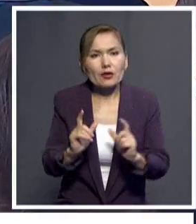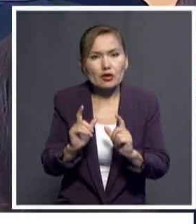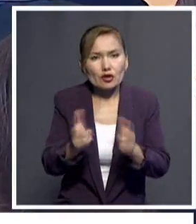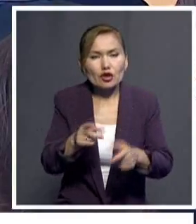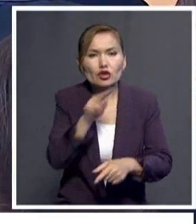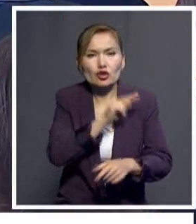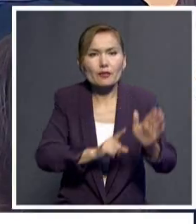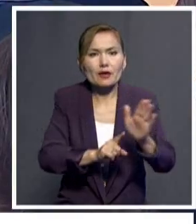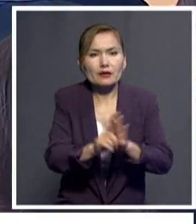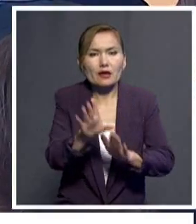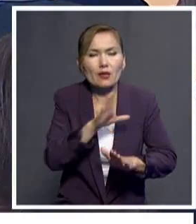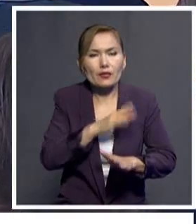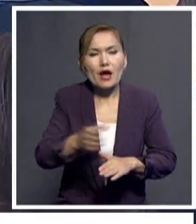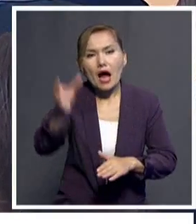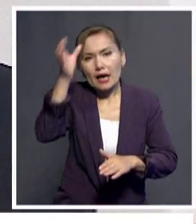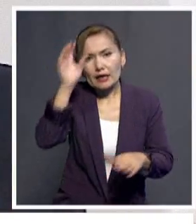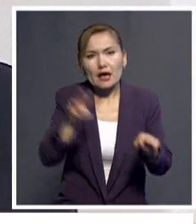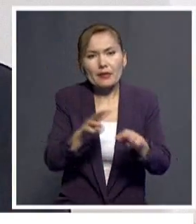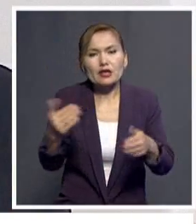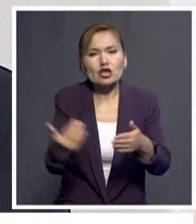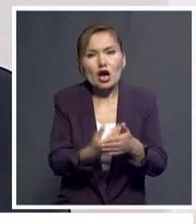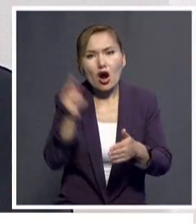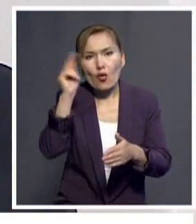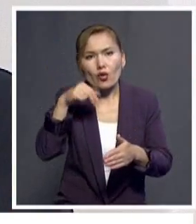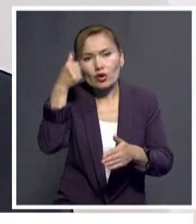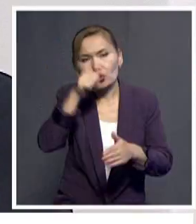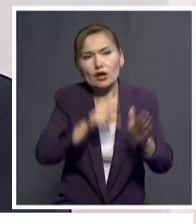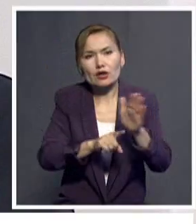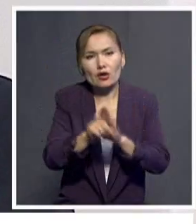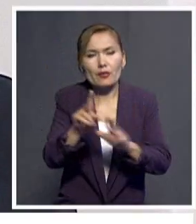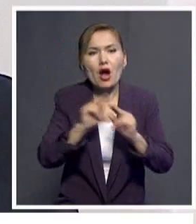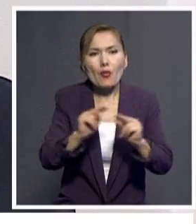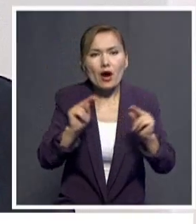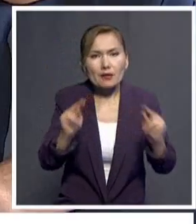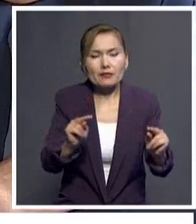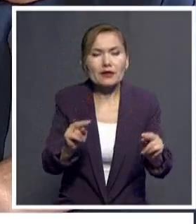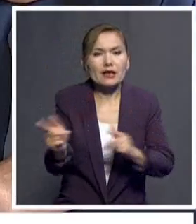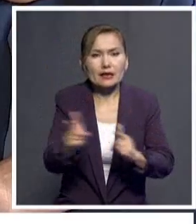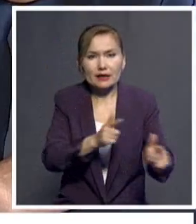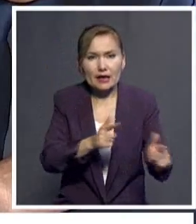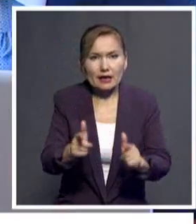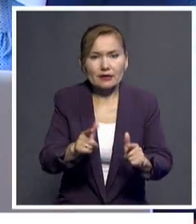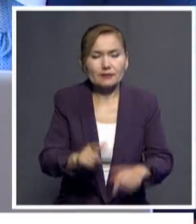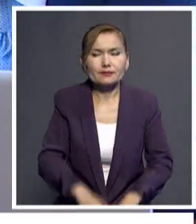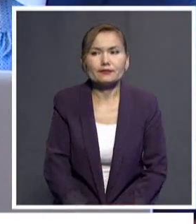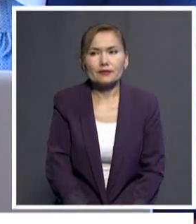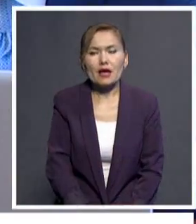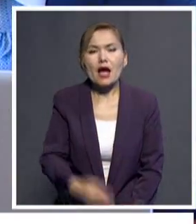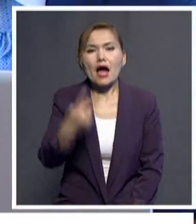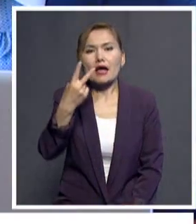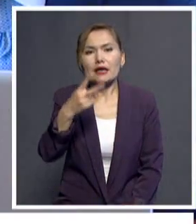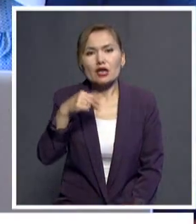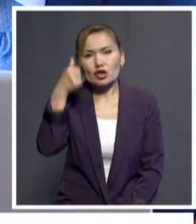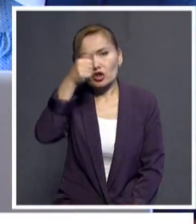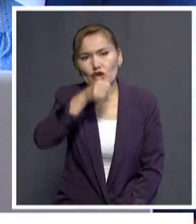қосылған. Білім және ғылым министрі жаңа оқу жылына мұғалімдер сақадай сай деп отыр. 2 жылда шамамен 150